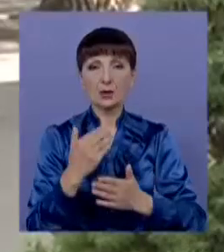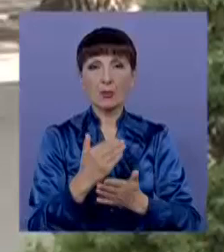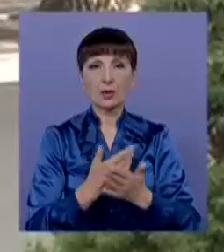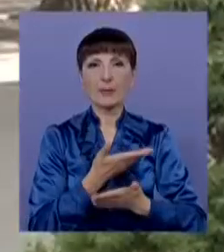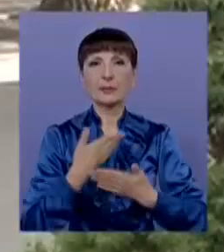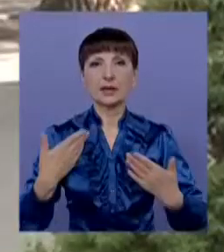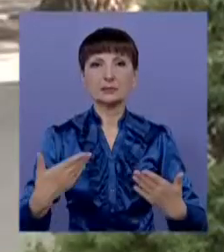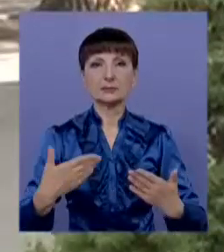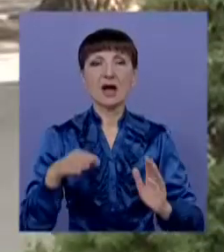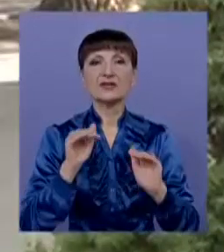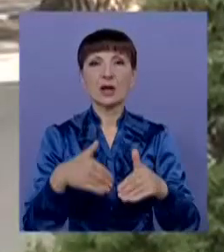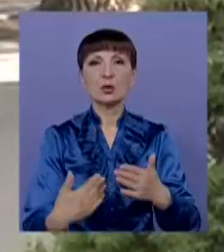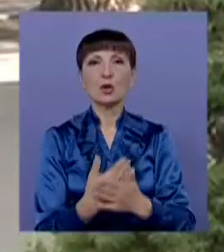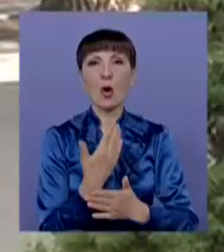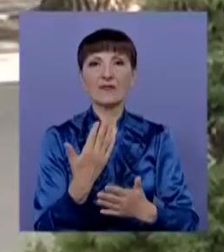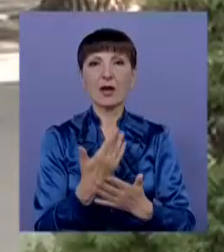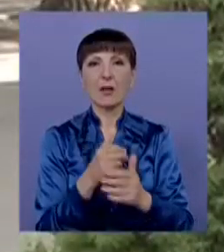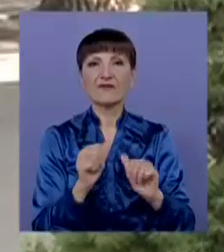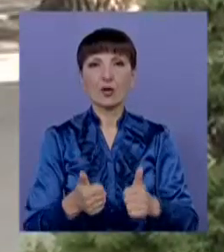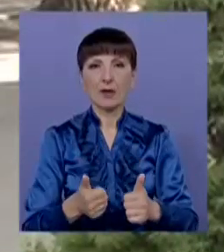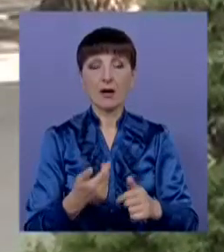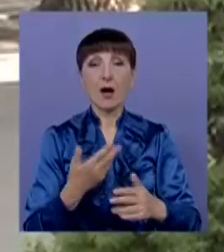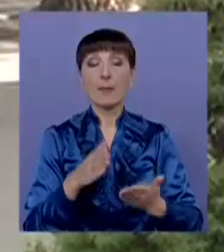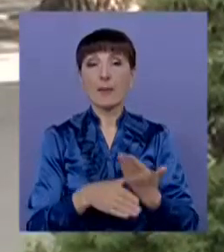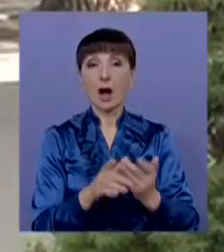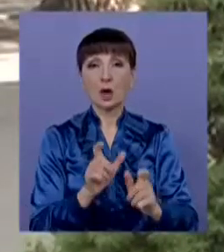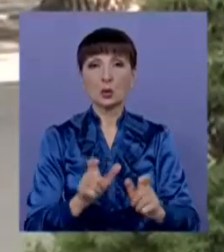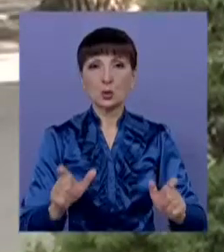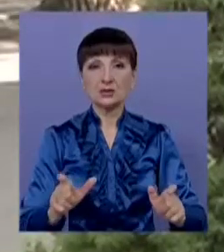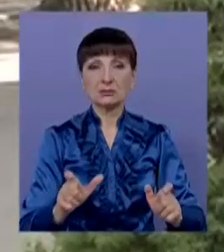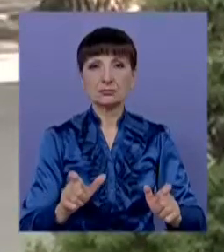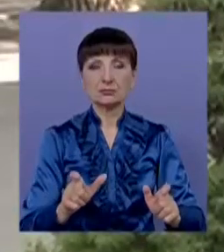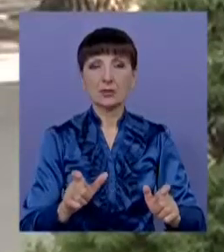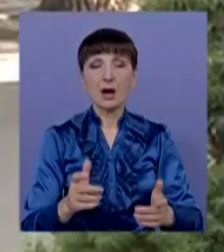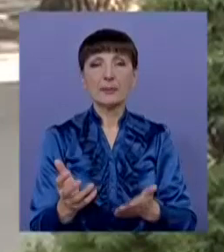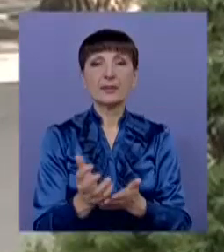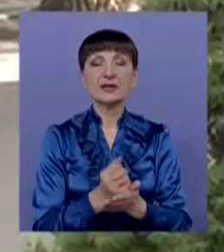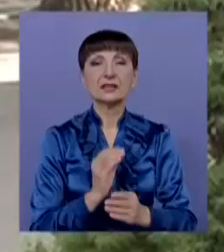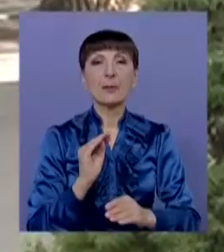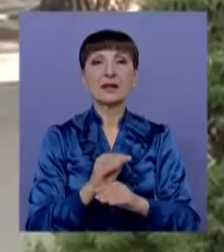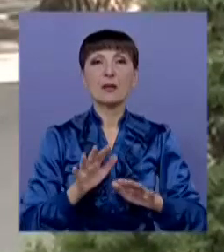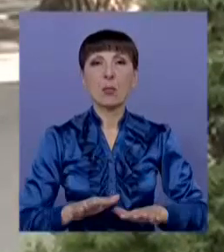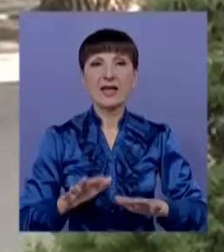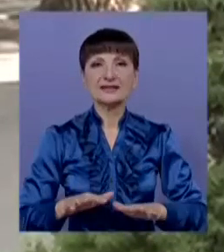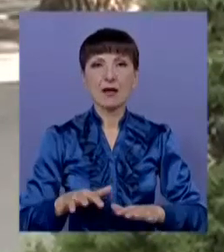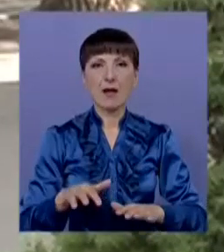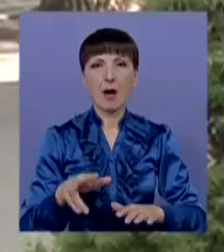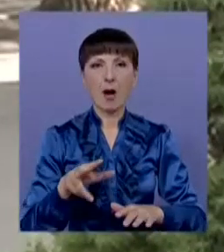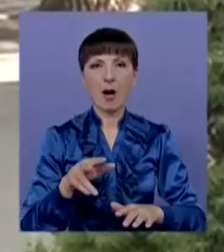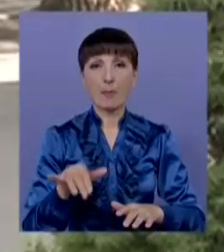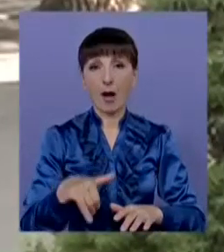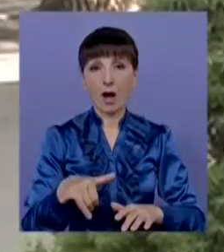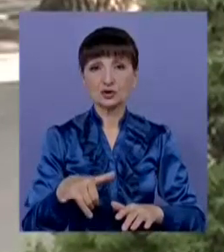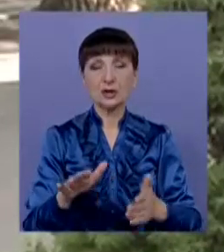мы внедряем новый продукт, который позволяет нашим пассажирам приобретать дополнительное место багажа к бесплатной